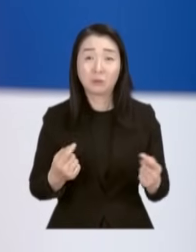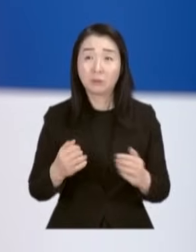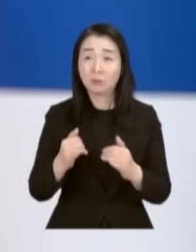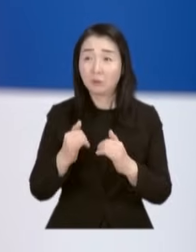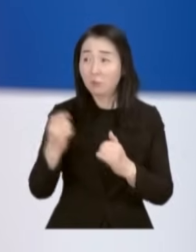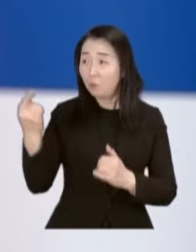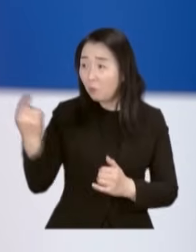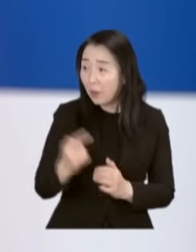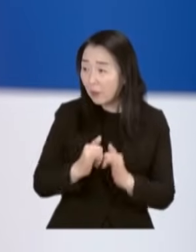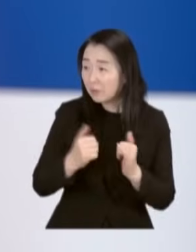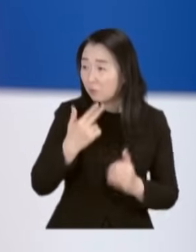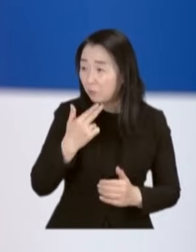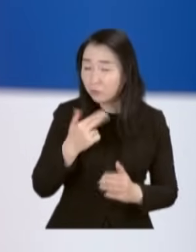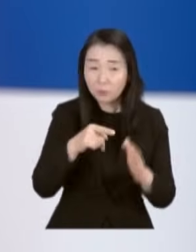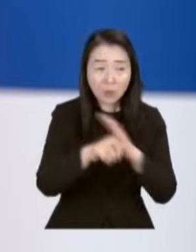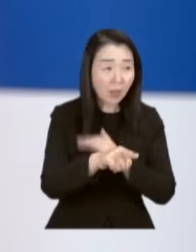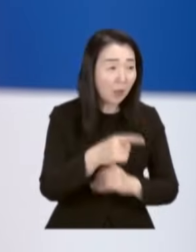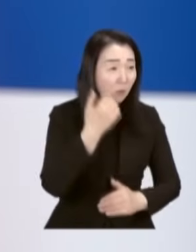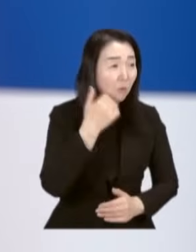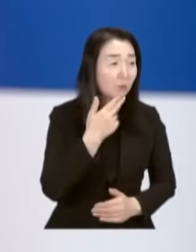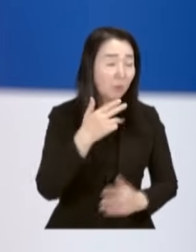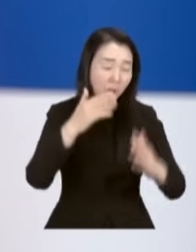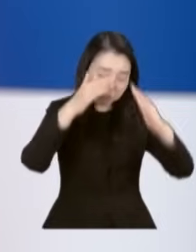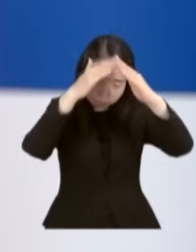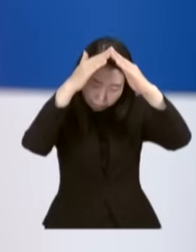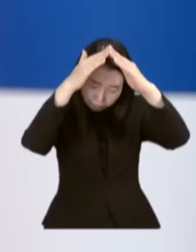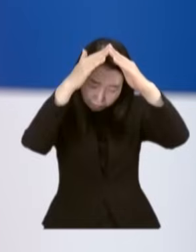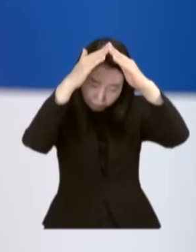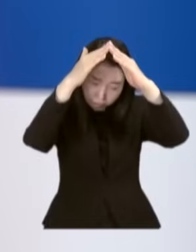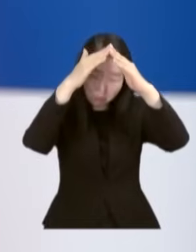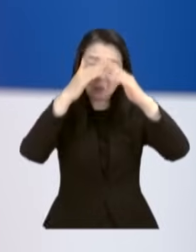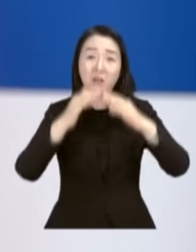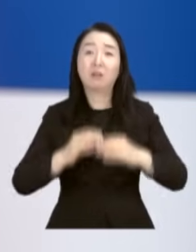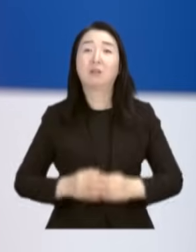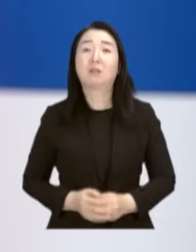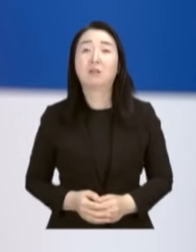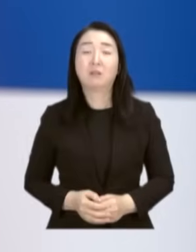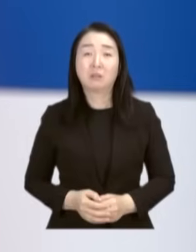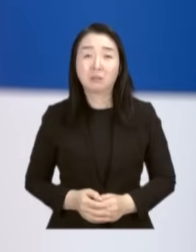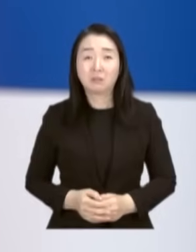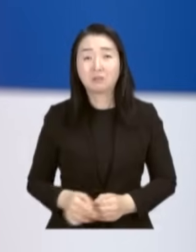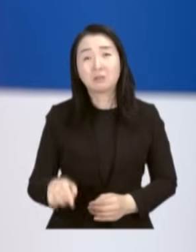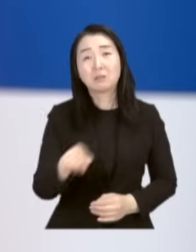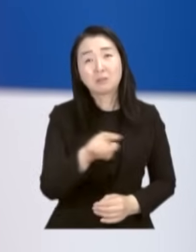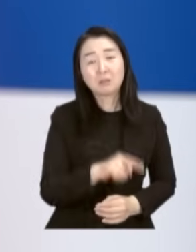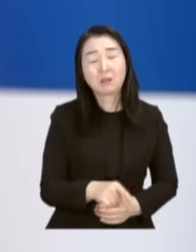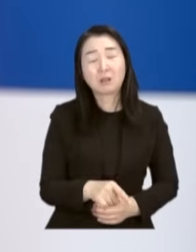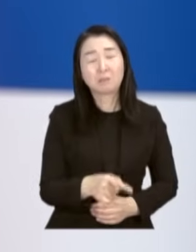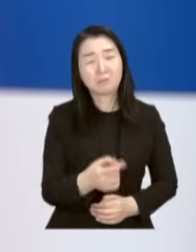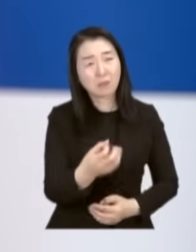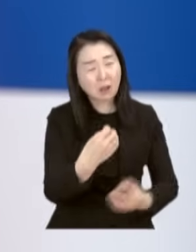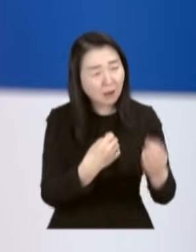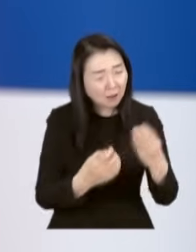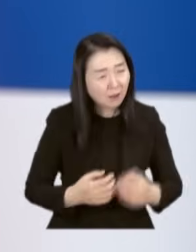오는 사람 한 명 없고 갈 데도 없고 방 안에 콕 갇혀서 이분들이 하소연을 저는 정말 너무 많이